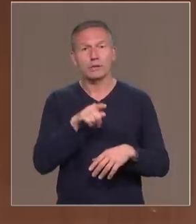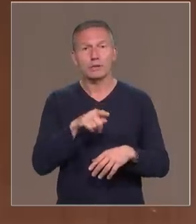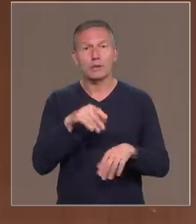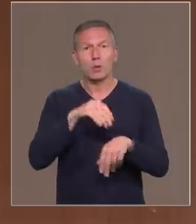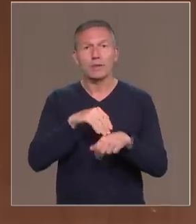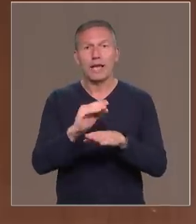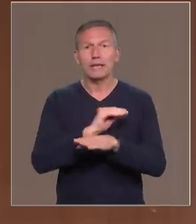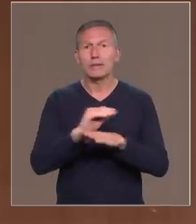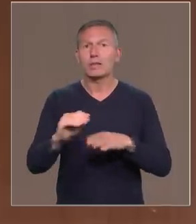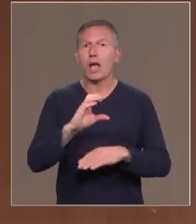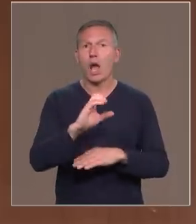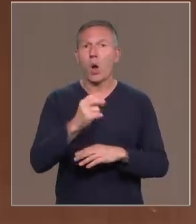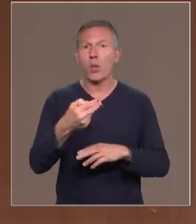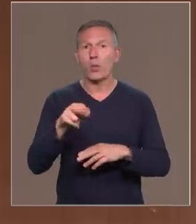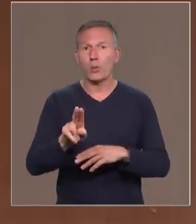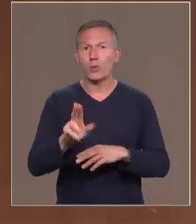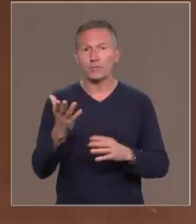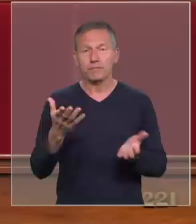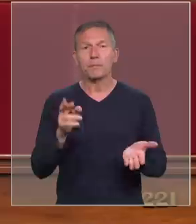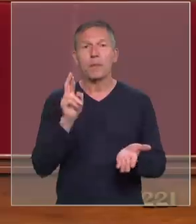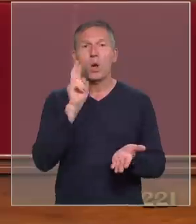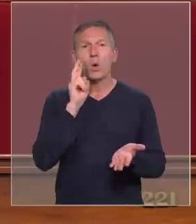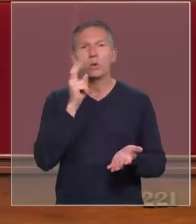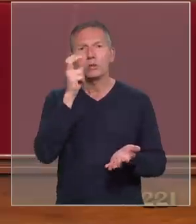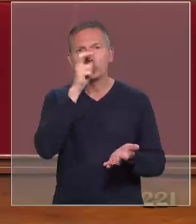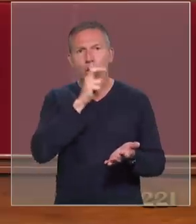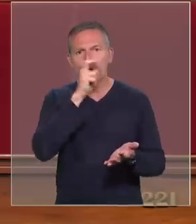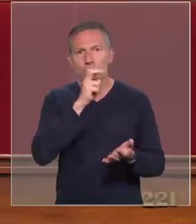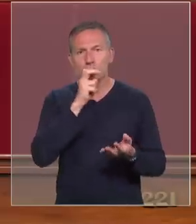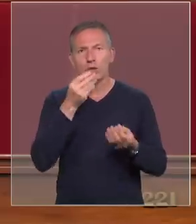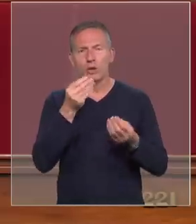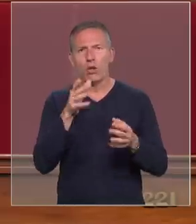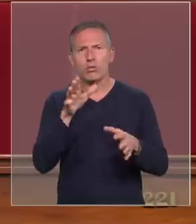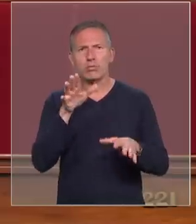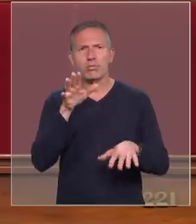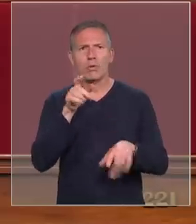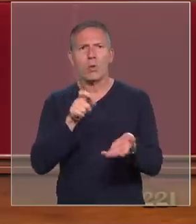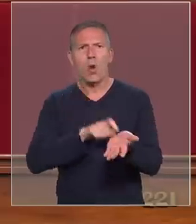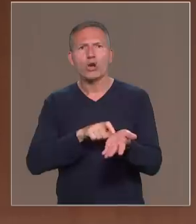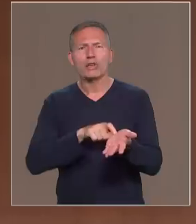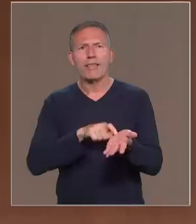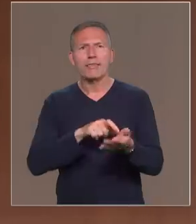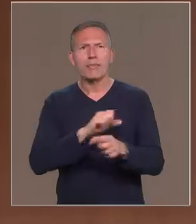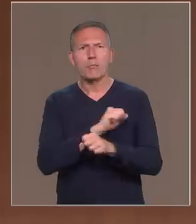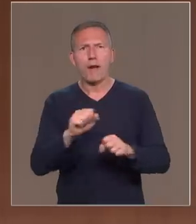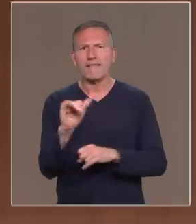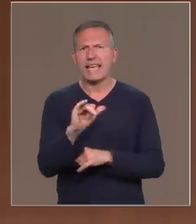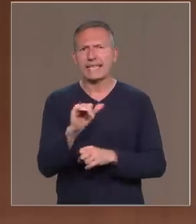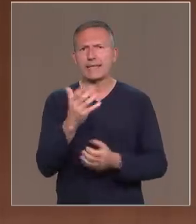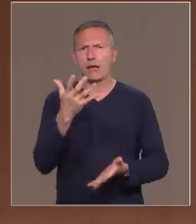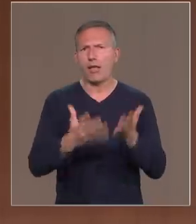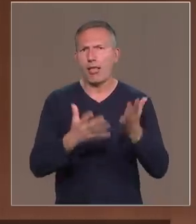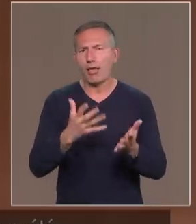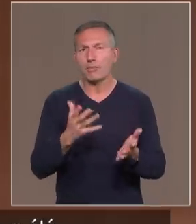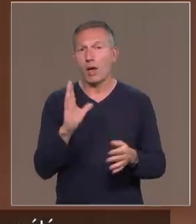Nations Unies. Alors que la Russie cherche à semer le doute sur l'origine de ce sabotage, nous ne devons pas